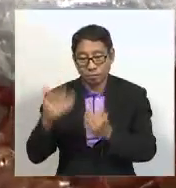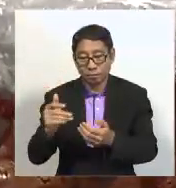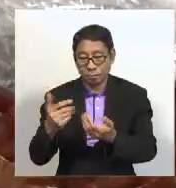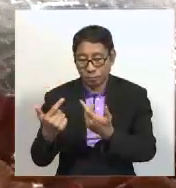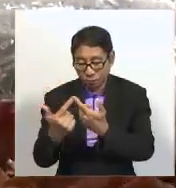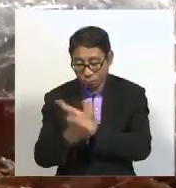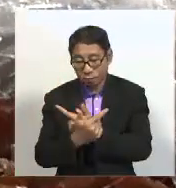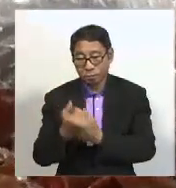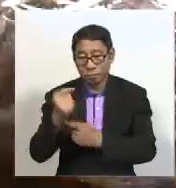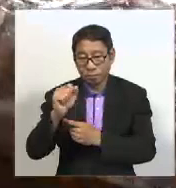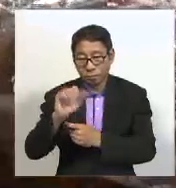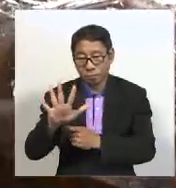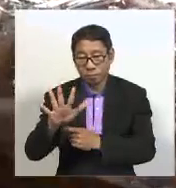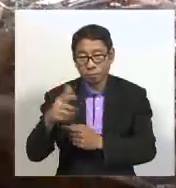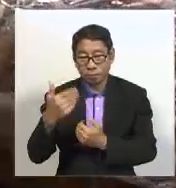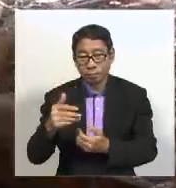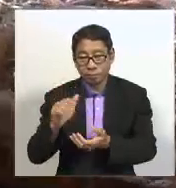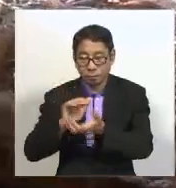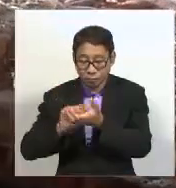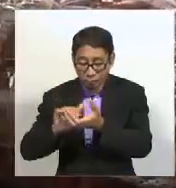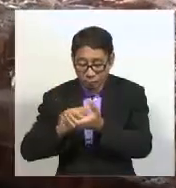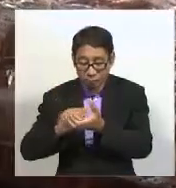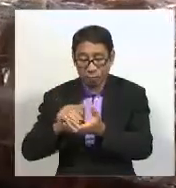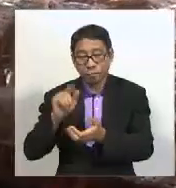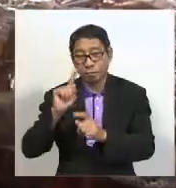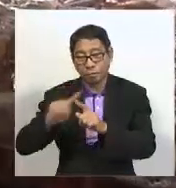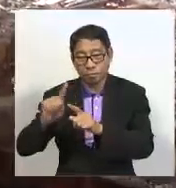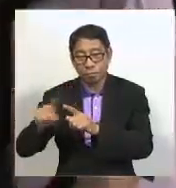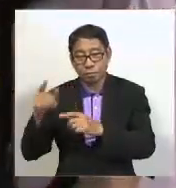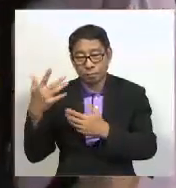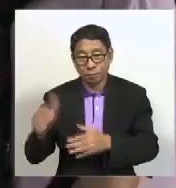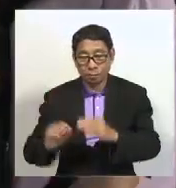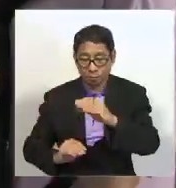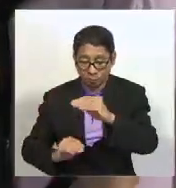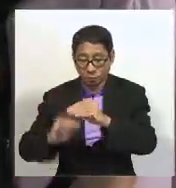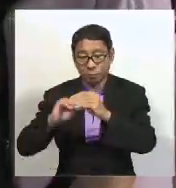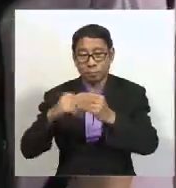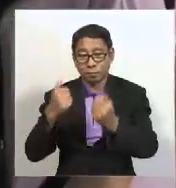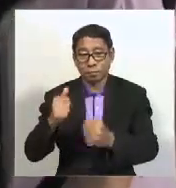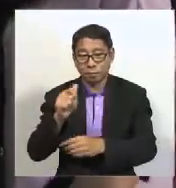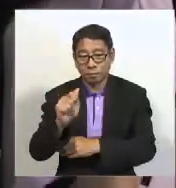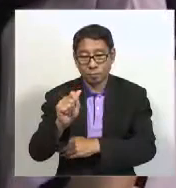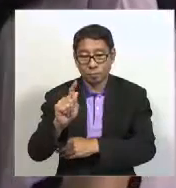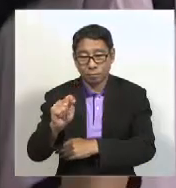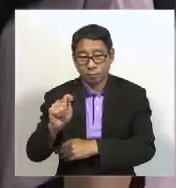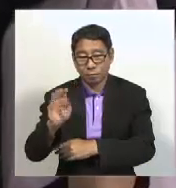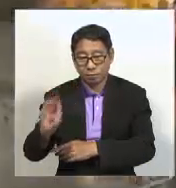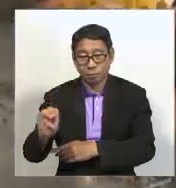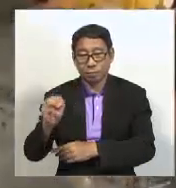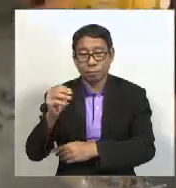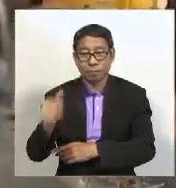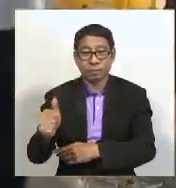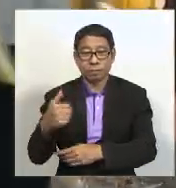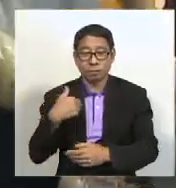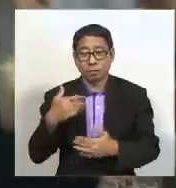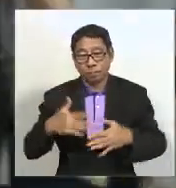เลข G Wallet 15หลักผ่านโมบายแบงกิ้งของธนาคารต่างๆแล้วยังสามารถเติมเงินผ่านเครื่อง ATM ได้อีกด้วยนะคะ